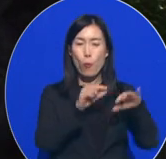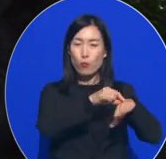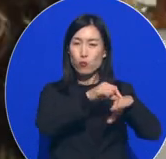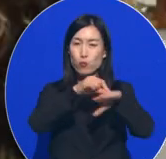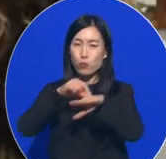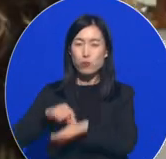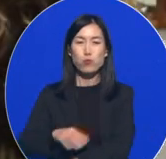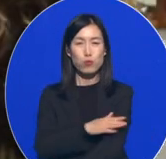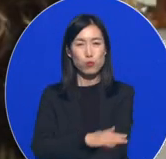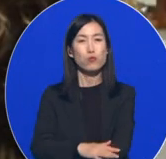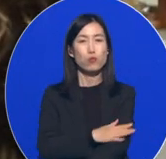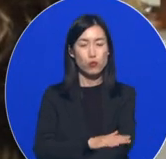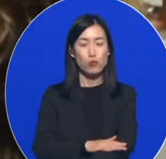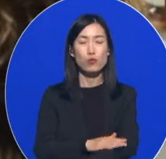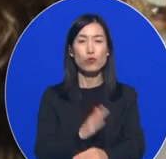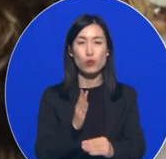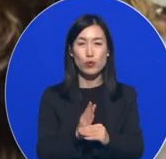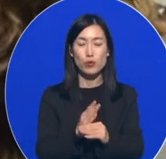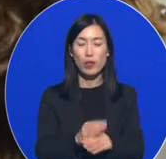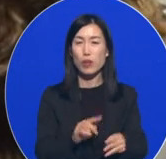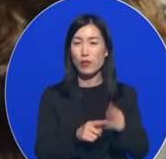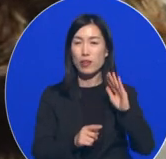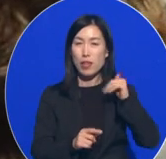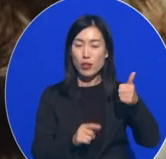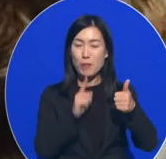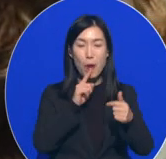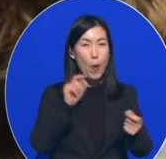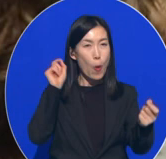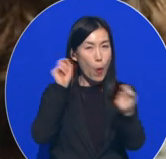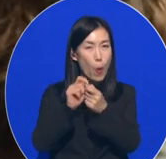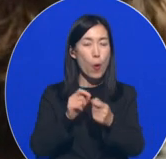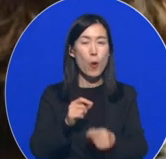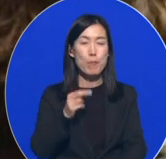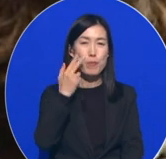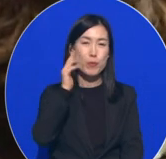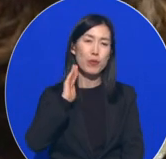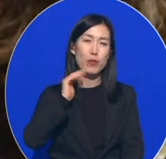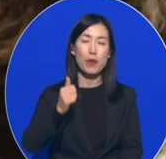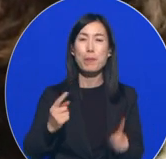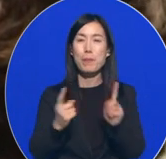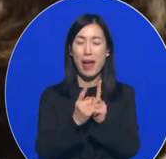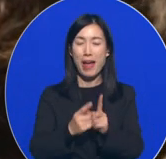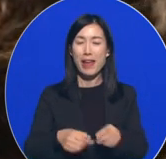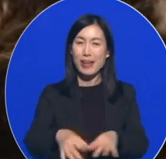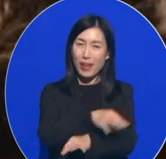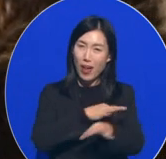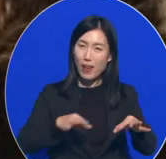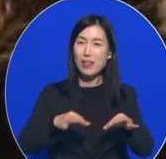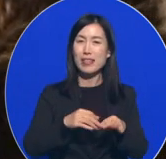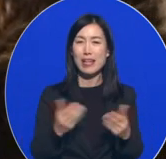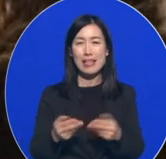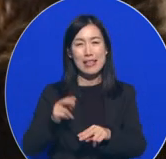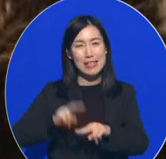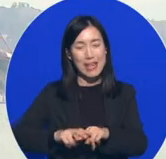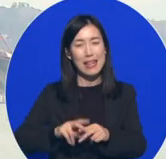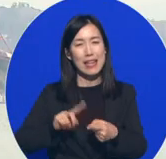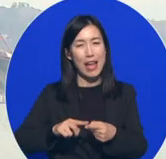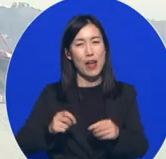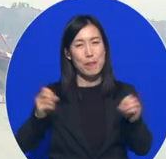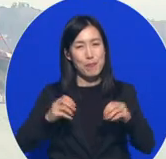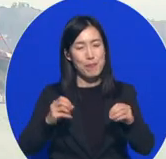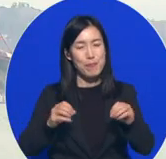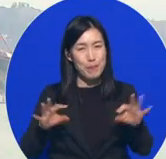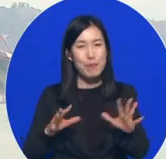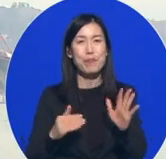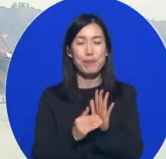평가했습니다 대통령은 아울러 다양한 기회에 조바이든 미국 대통령도 만나 경제 일자리 대 환담을 나눴습니다 윤